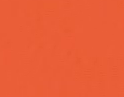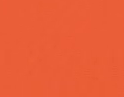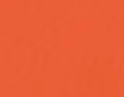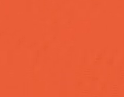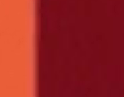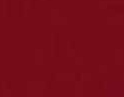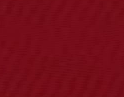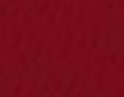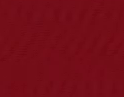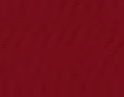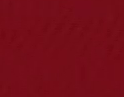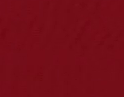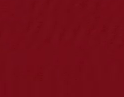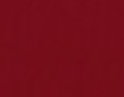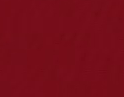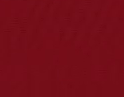Музика